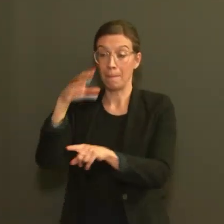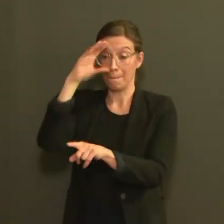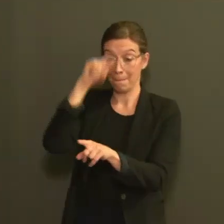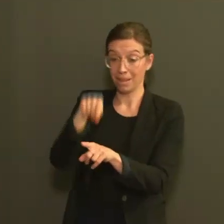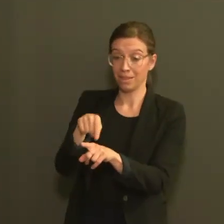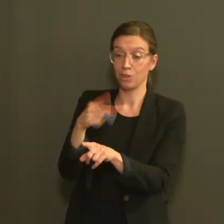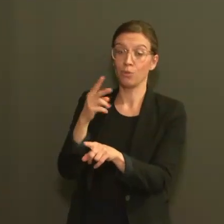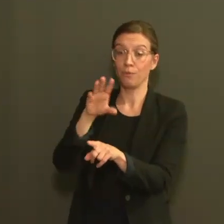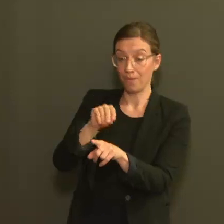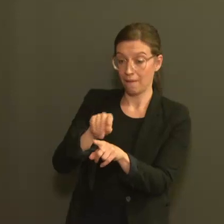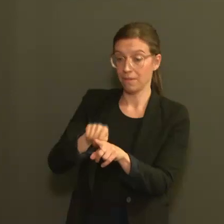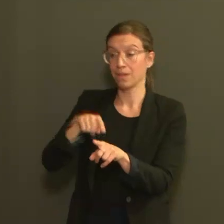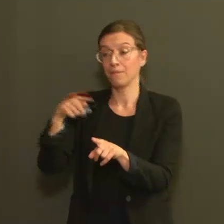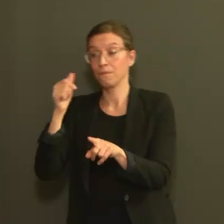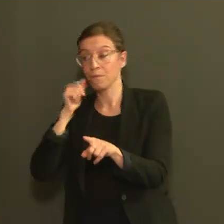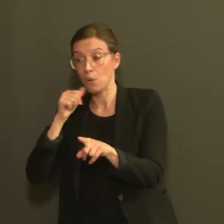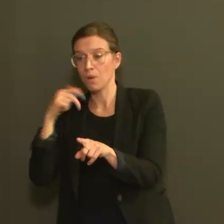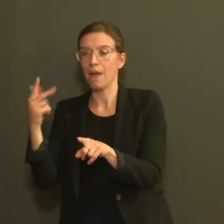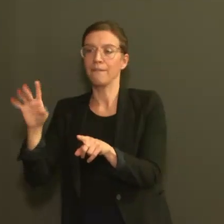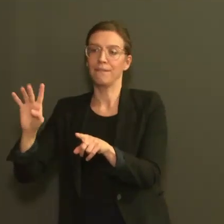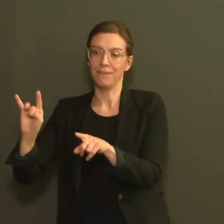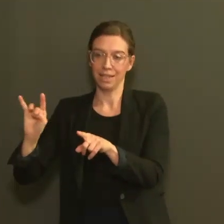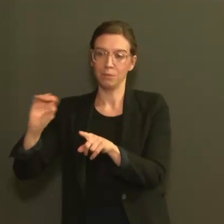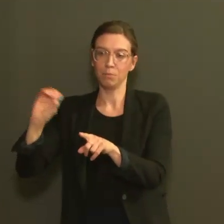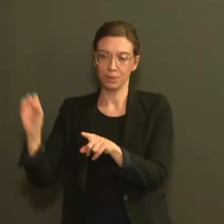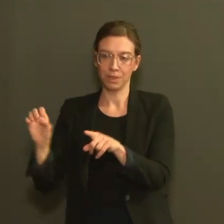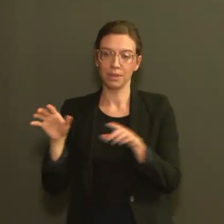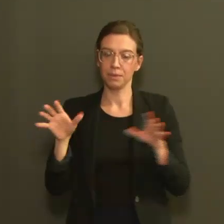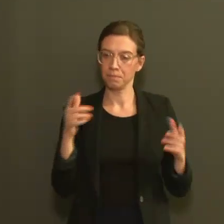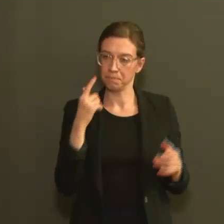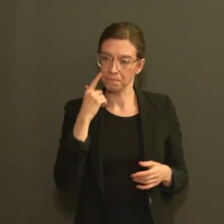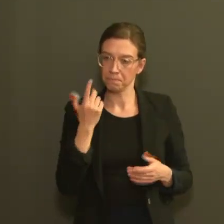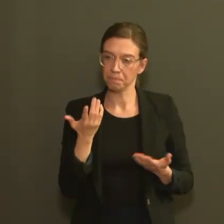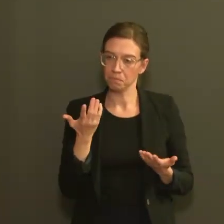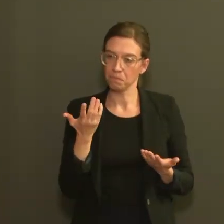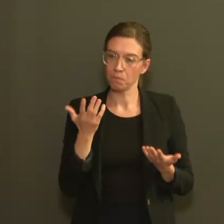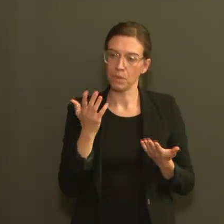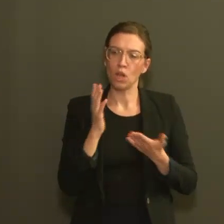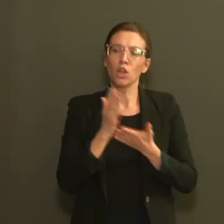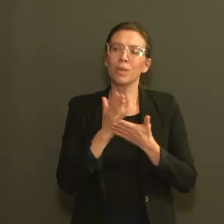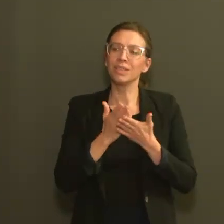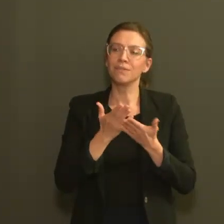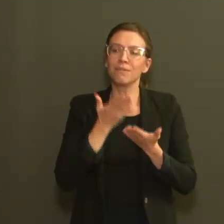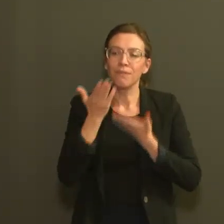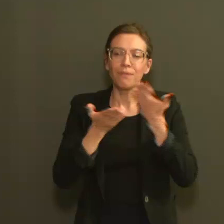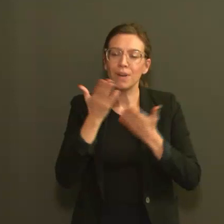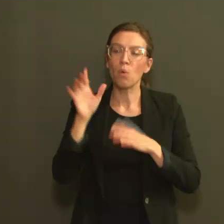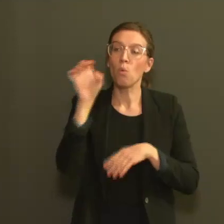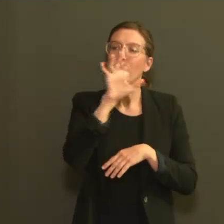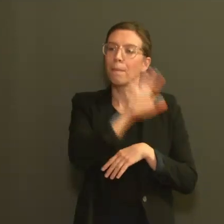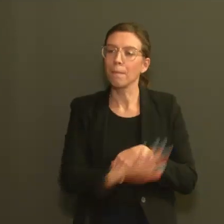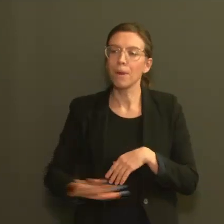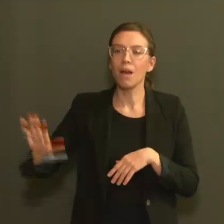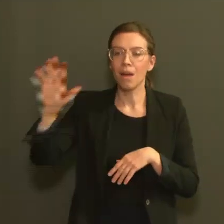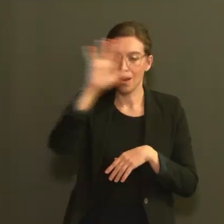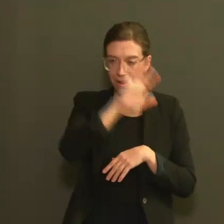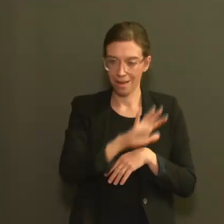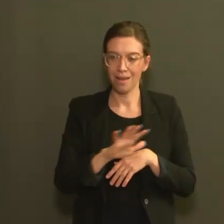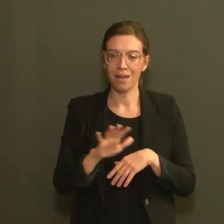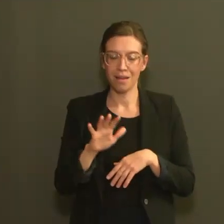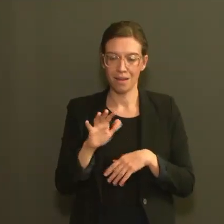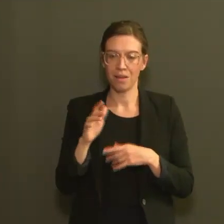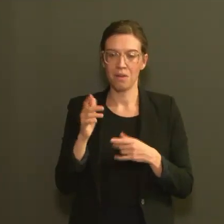Portugal, Spanje. De sterftecijfers stijgen momenteel het meest in Spanje. In Duitsland en Italië